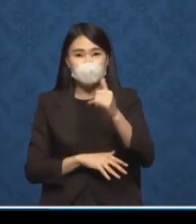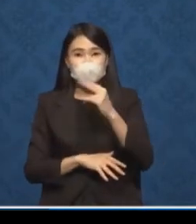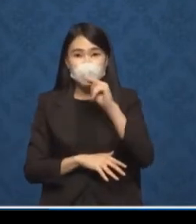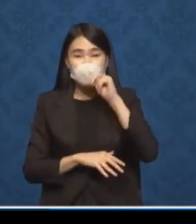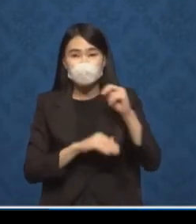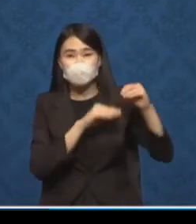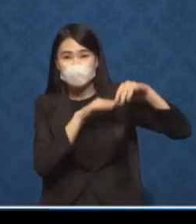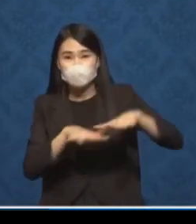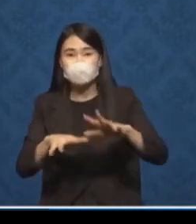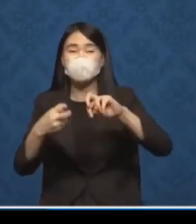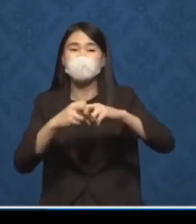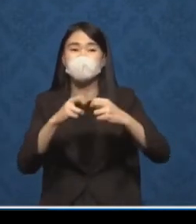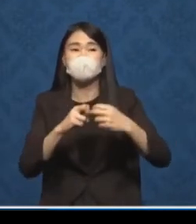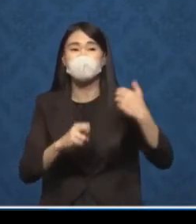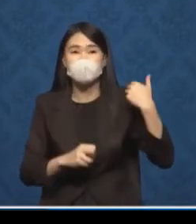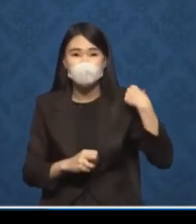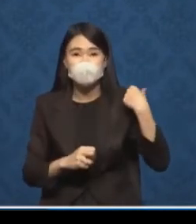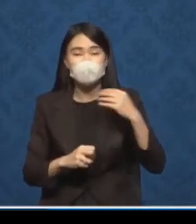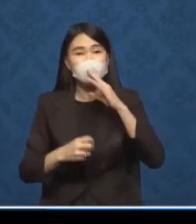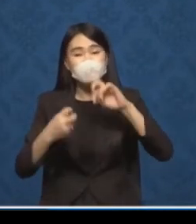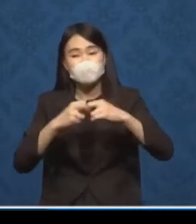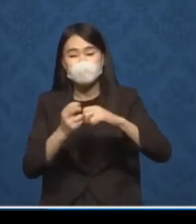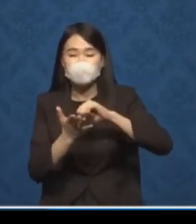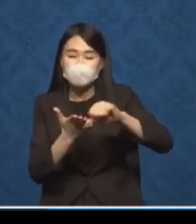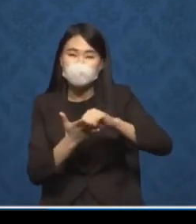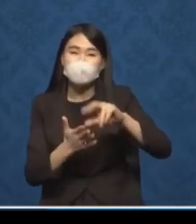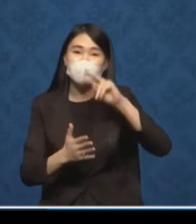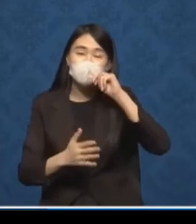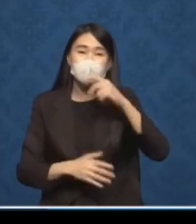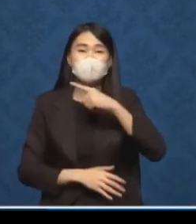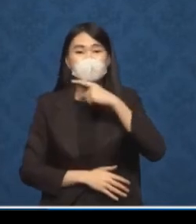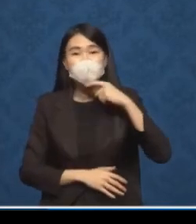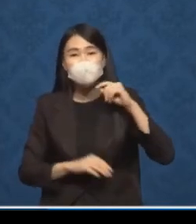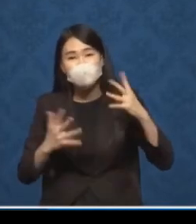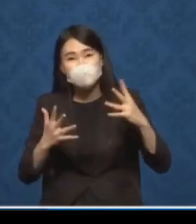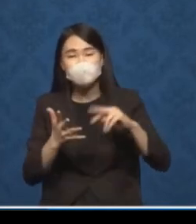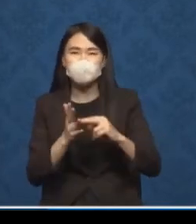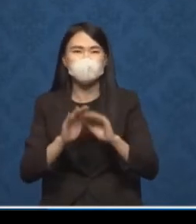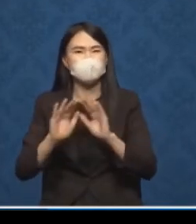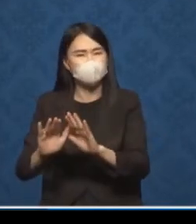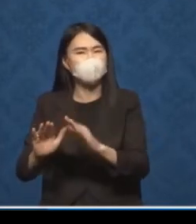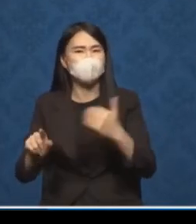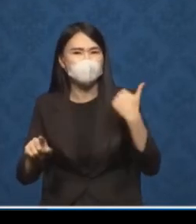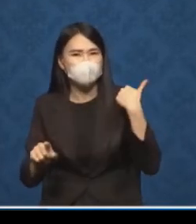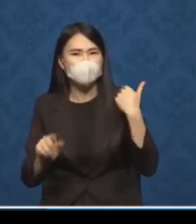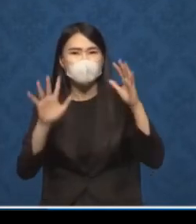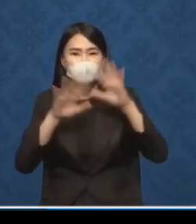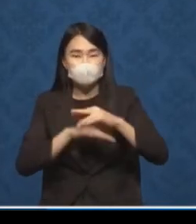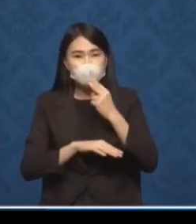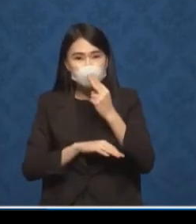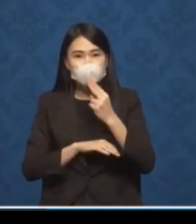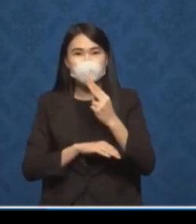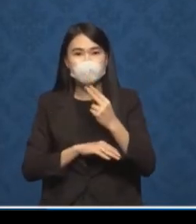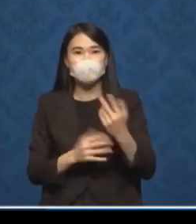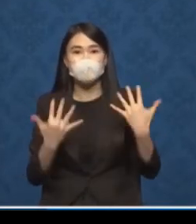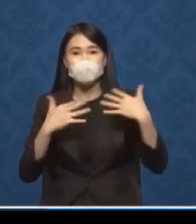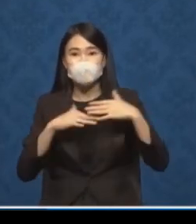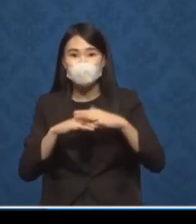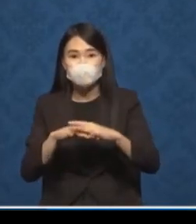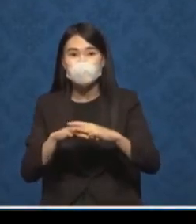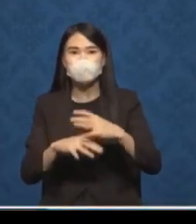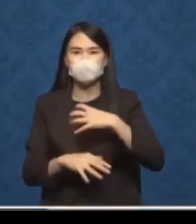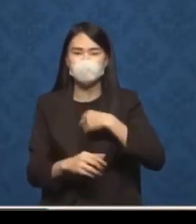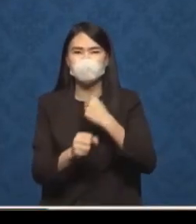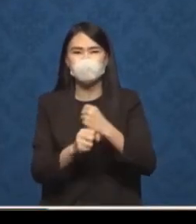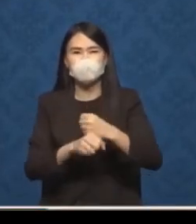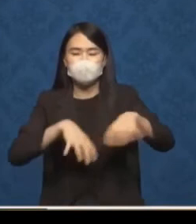และก็แก้ปัญหาน้ำแล้งในยามหน้าแล้งนะครับท่านลงบุญสวยขวัญที่บอกว่าจะต้องจั